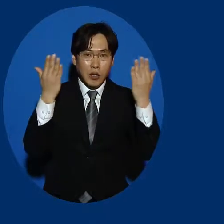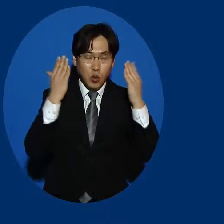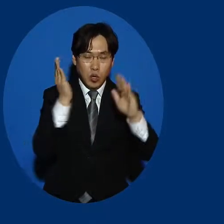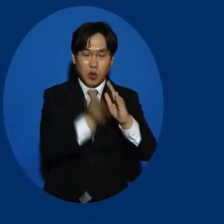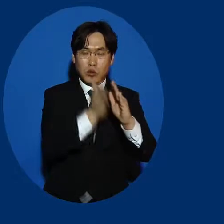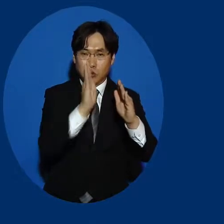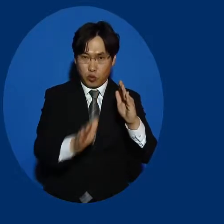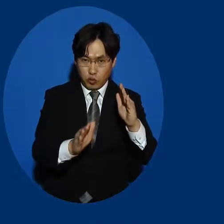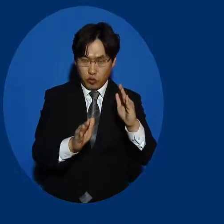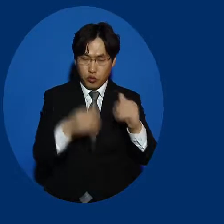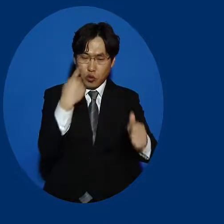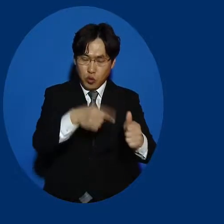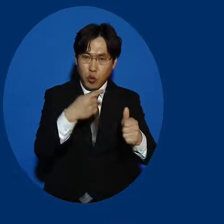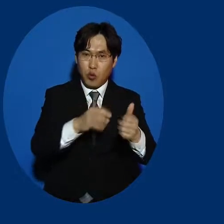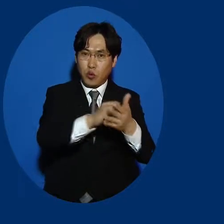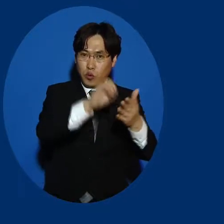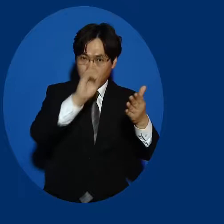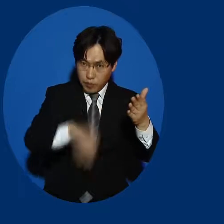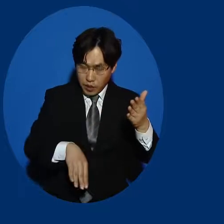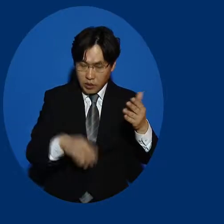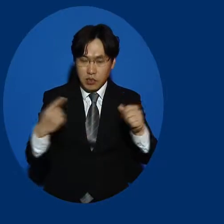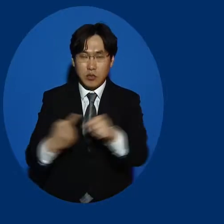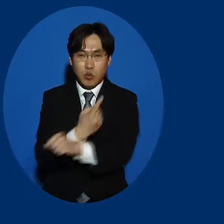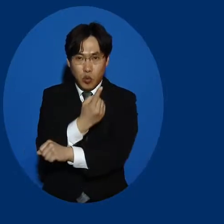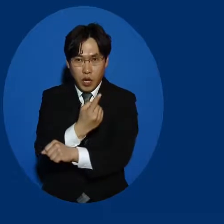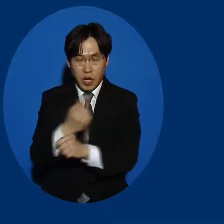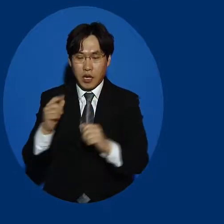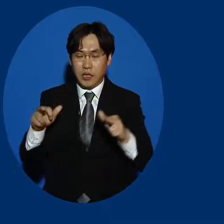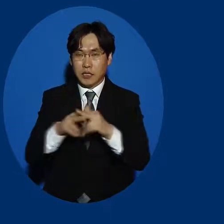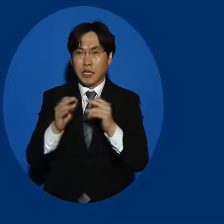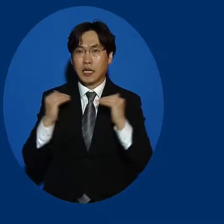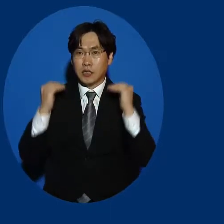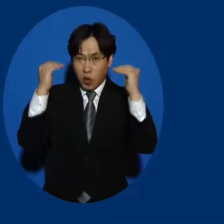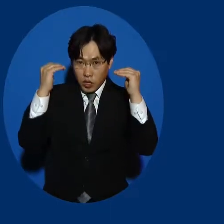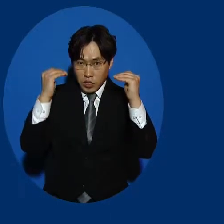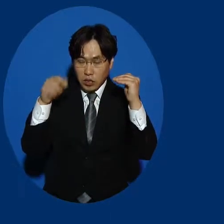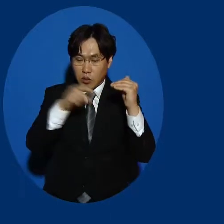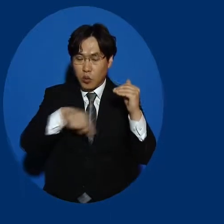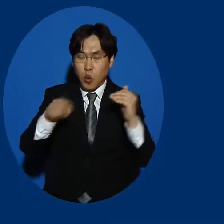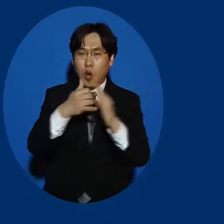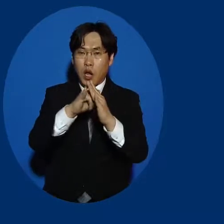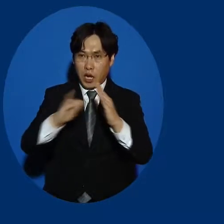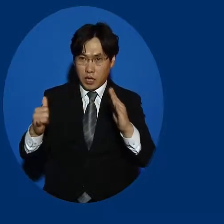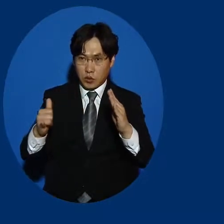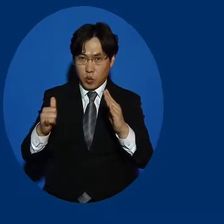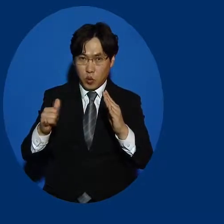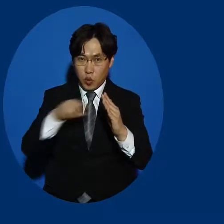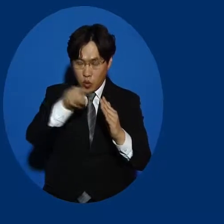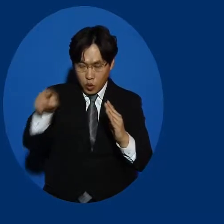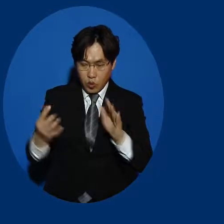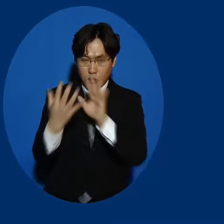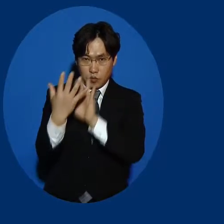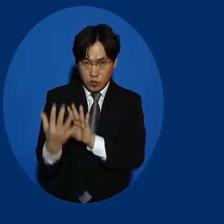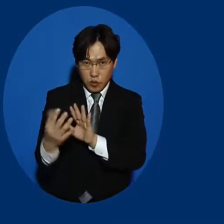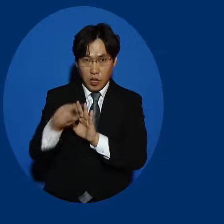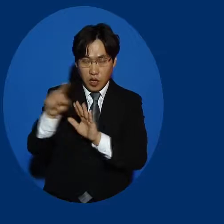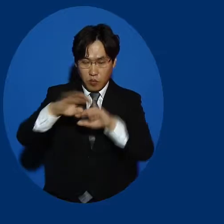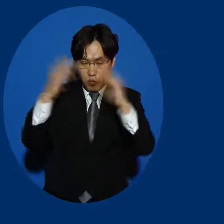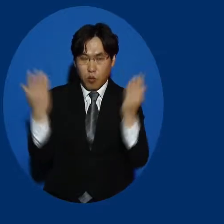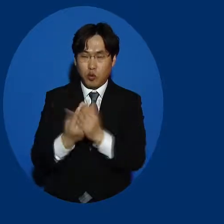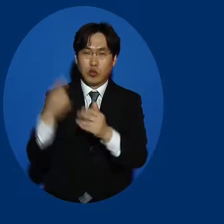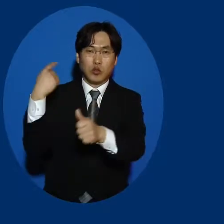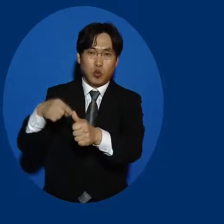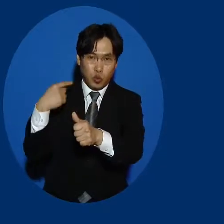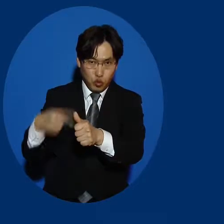정규 교육과정을 제외한 장애 성인과 그 가족을 대상으로 하는 모든